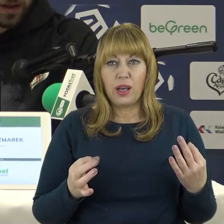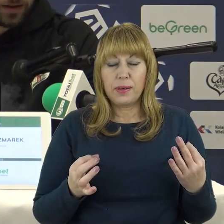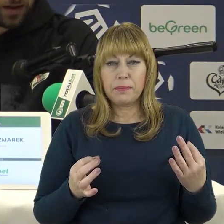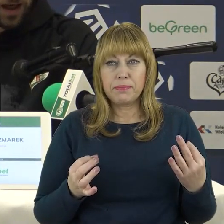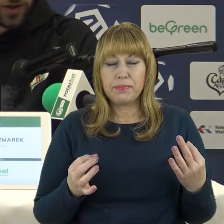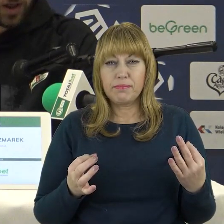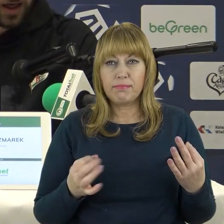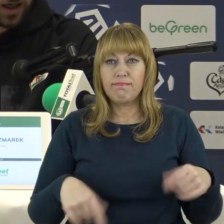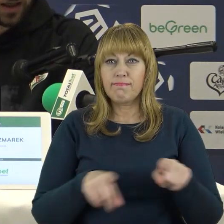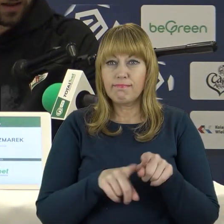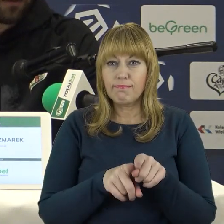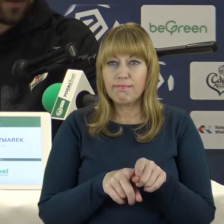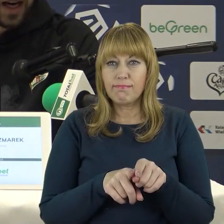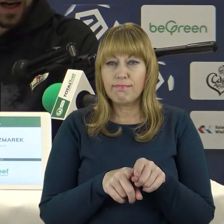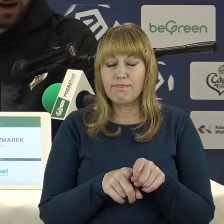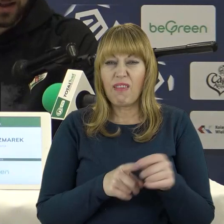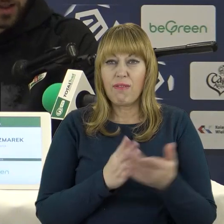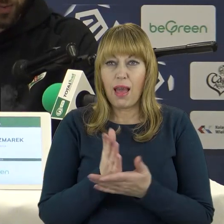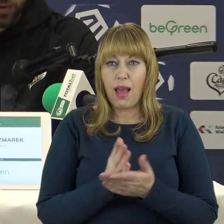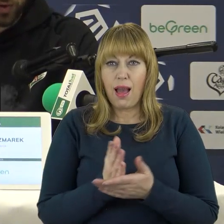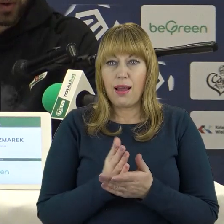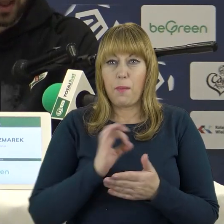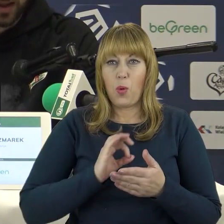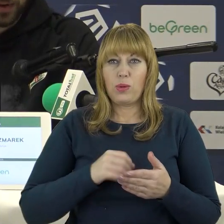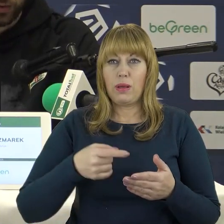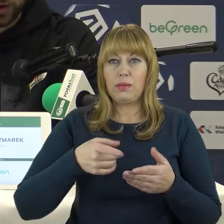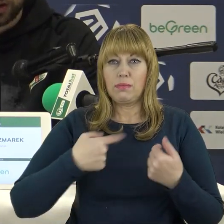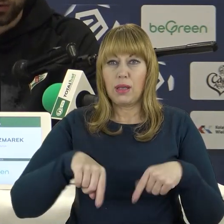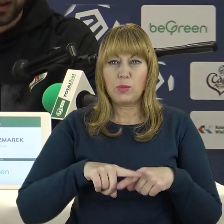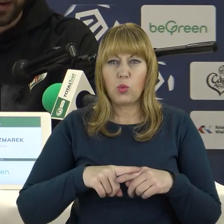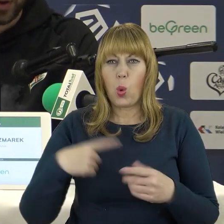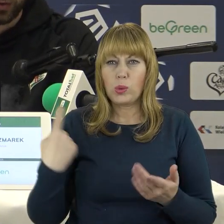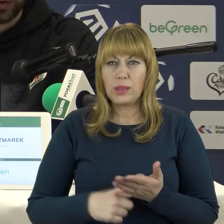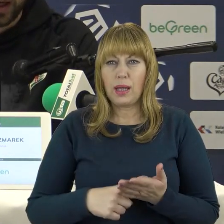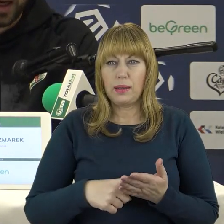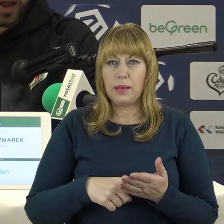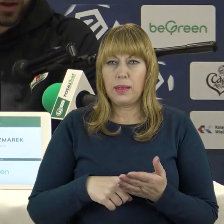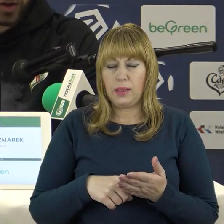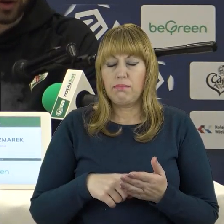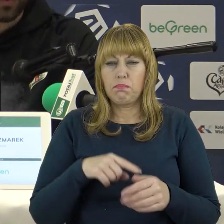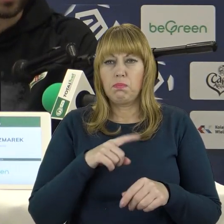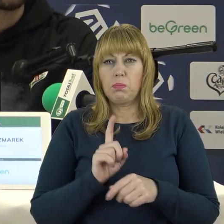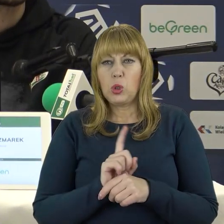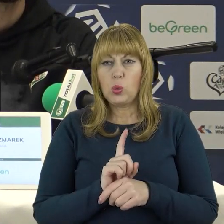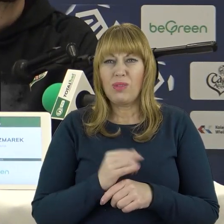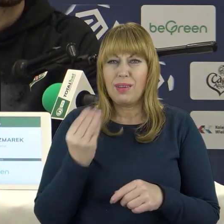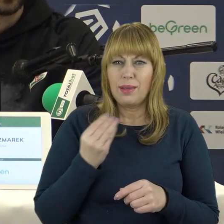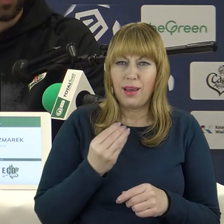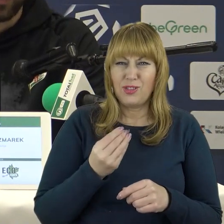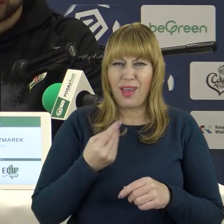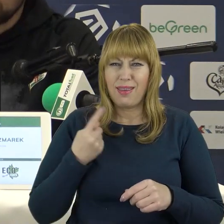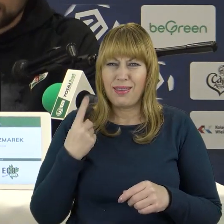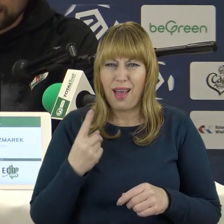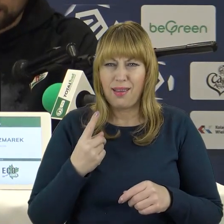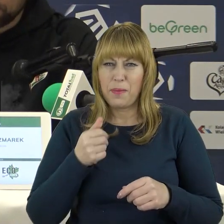Dzisiaj także wiara zespołu do ostatniej minuty, że uda nam się tutaj jeszcze tą jedną sytuację